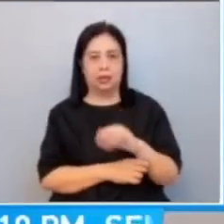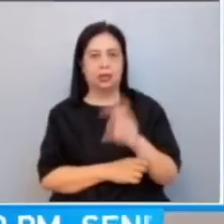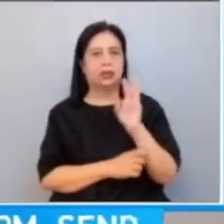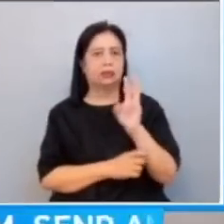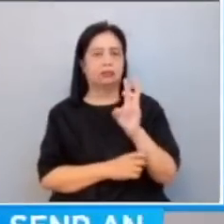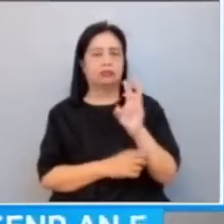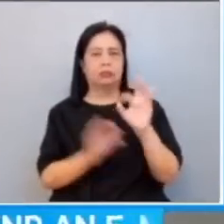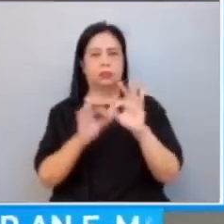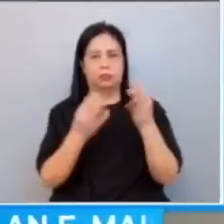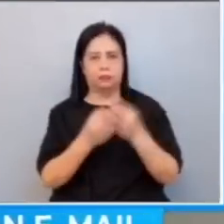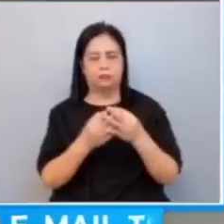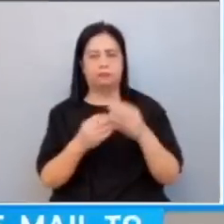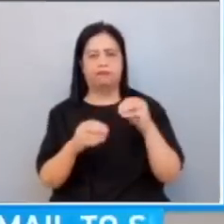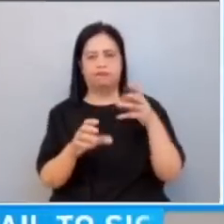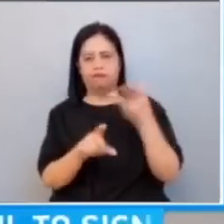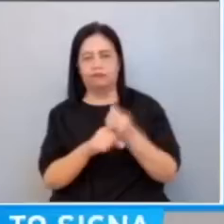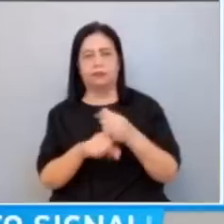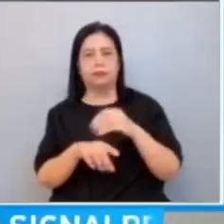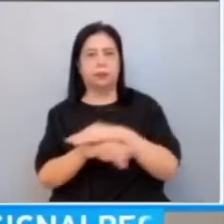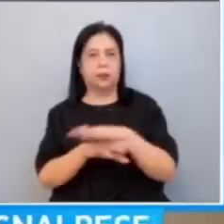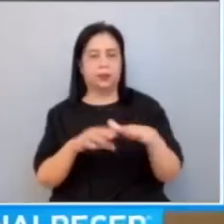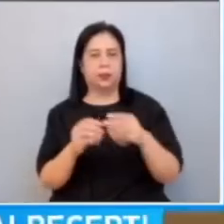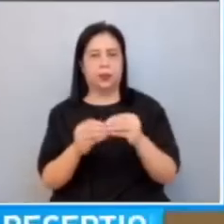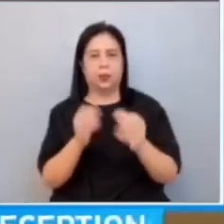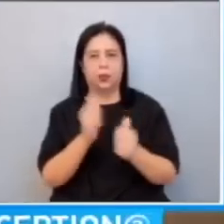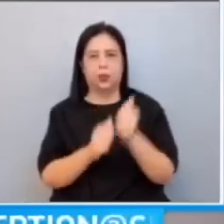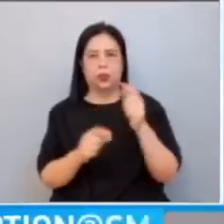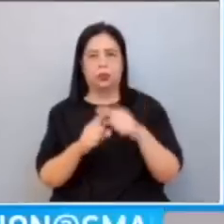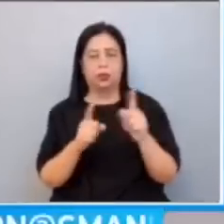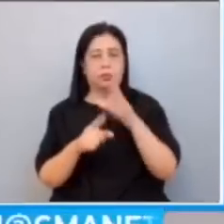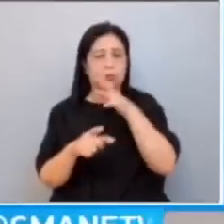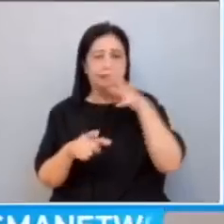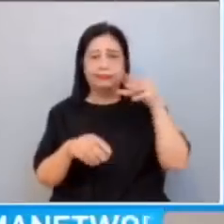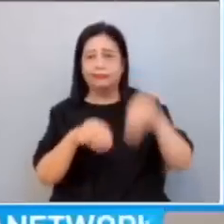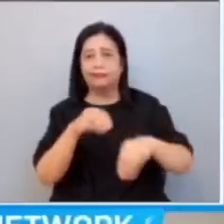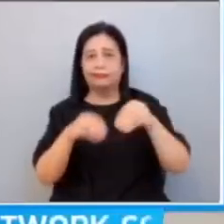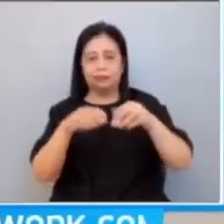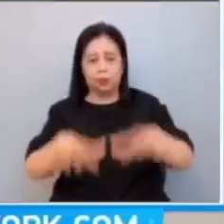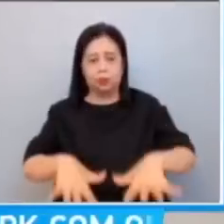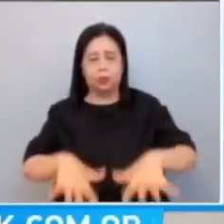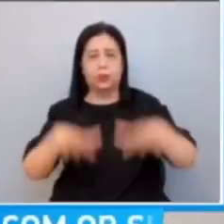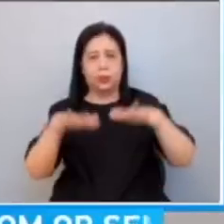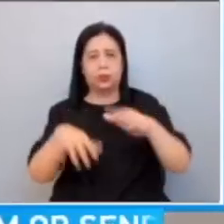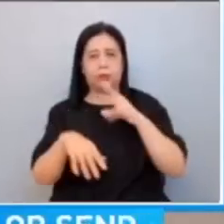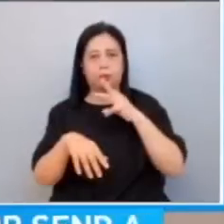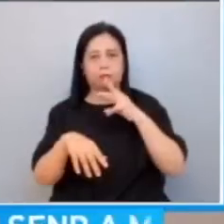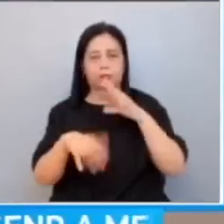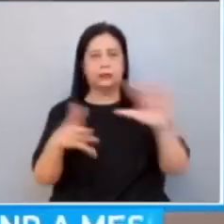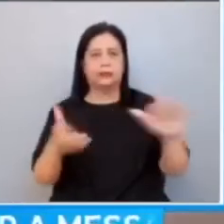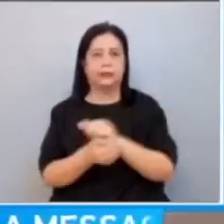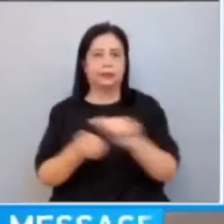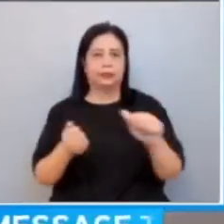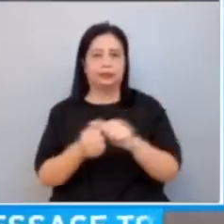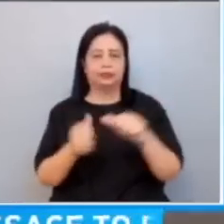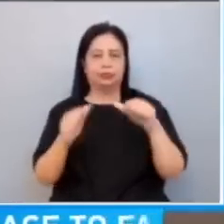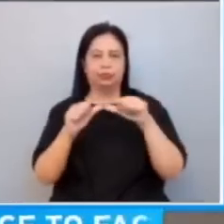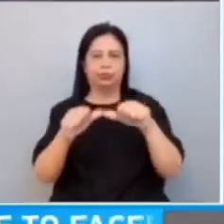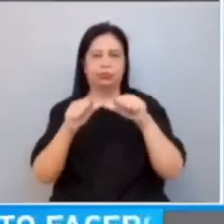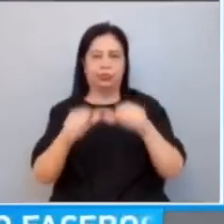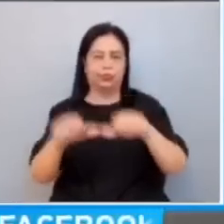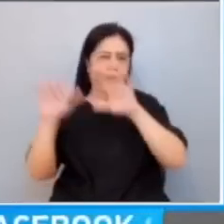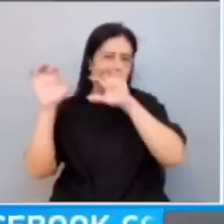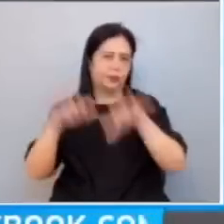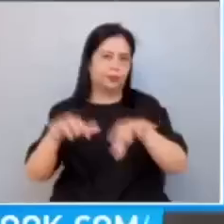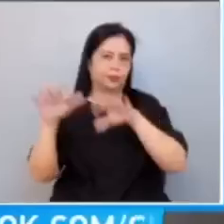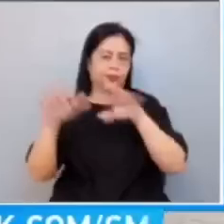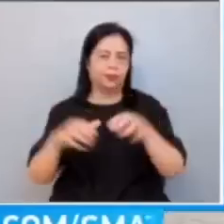ng pagbaha. Pinakaapektado ang kanilang mga sakahan na nalubog sa tubig at wasak din ng tuloy-tuloy na pag-ulan. Nagabot